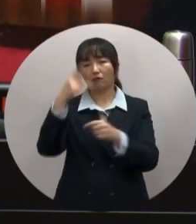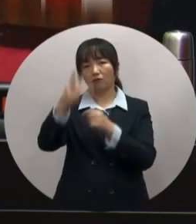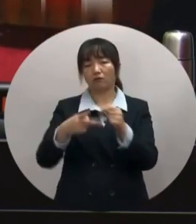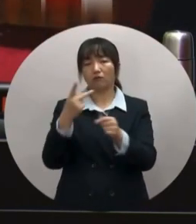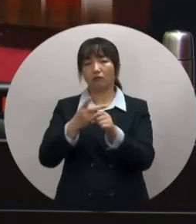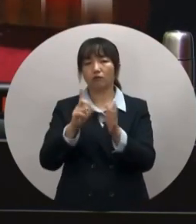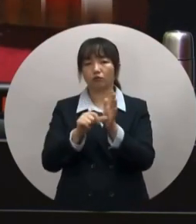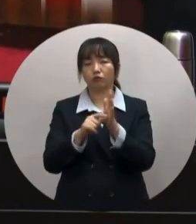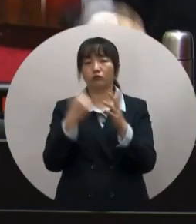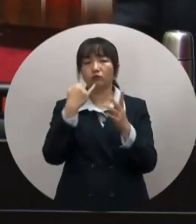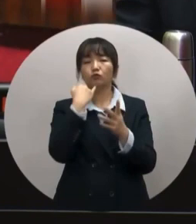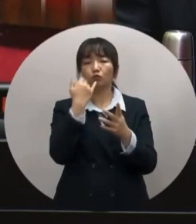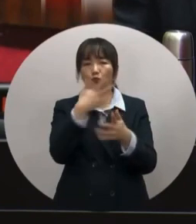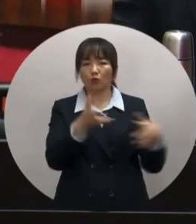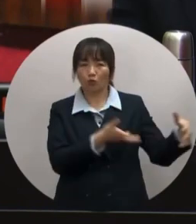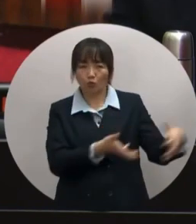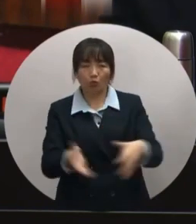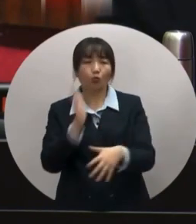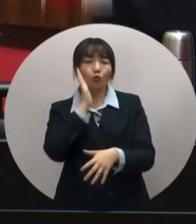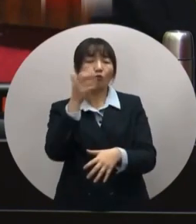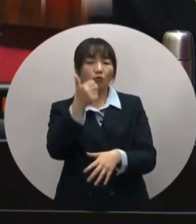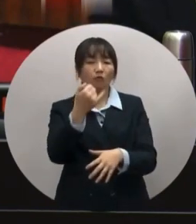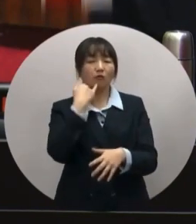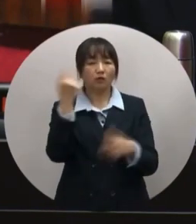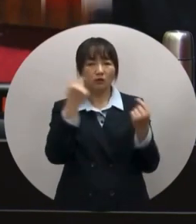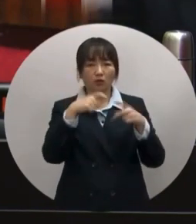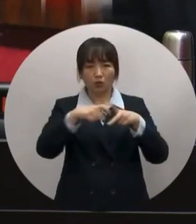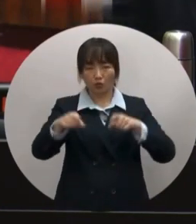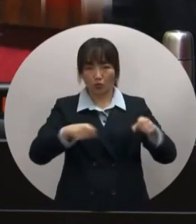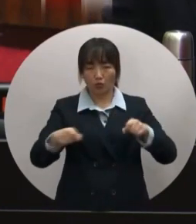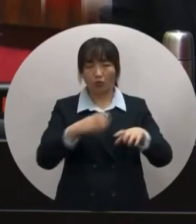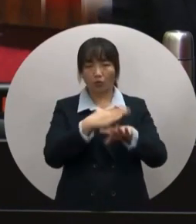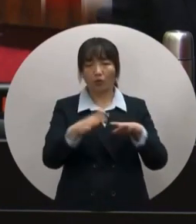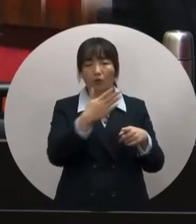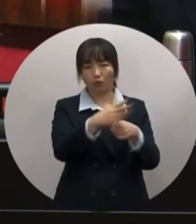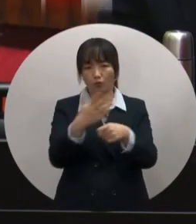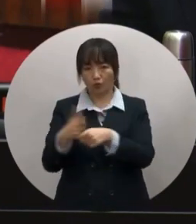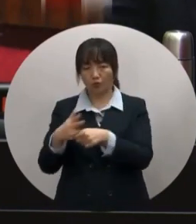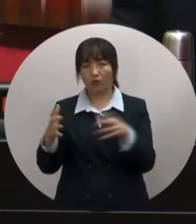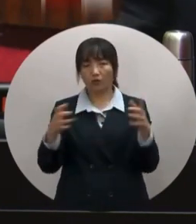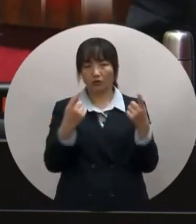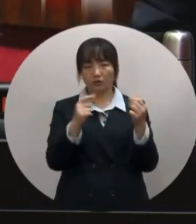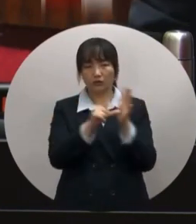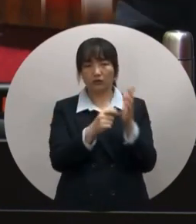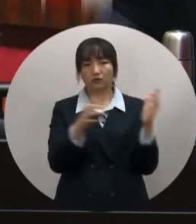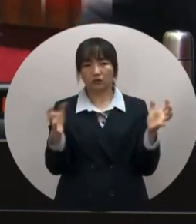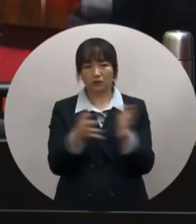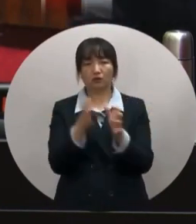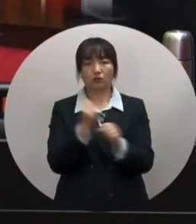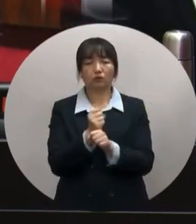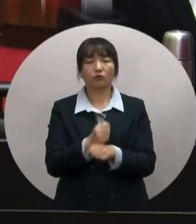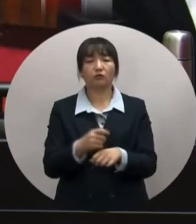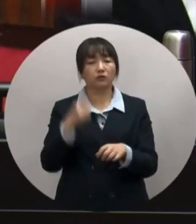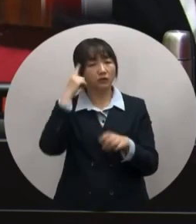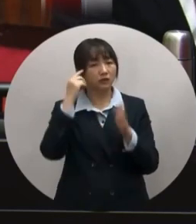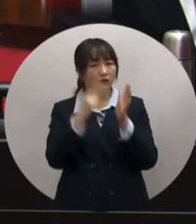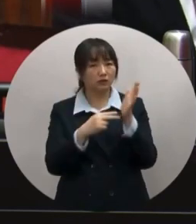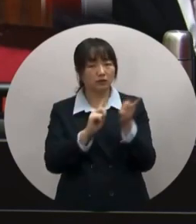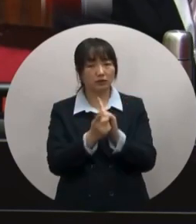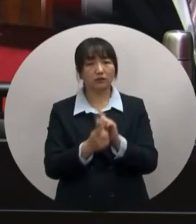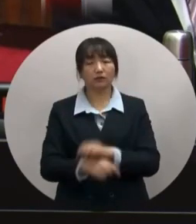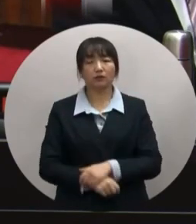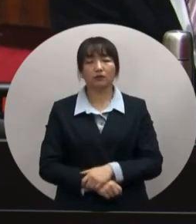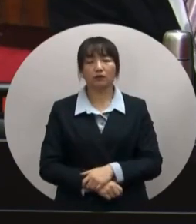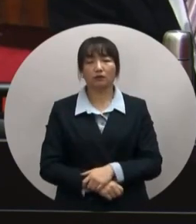工了現在在通水所以相關的工程請交通部比照判理我跟委員簡單說明